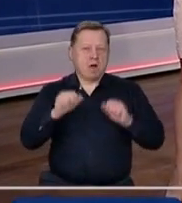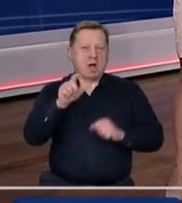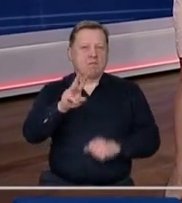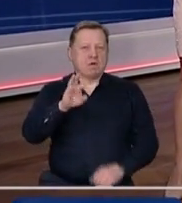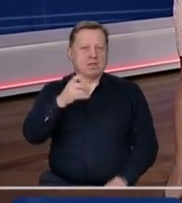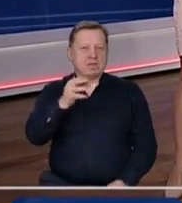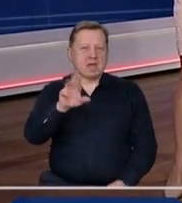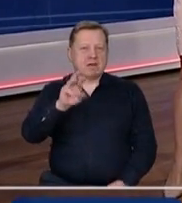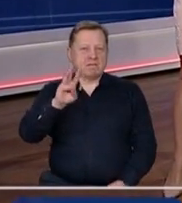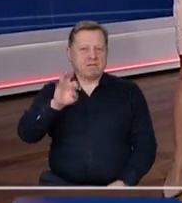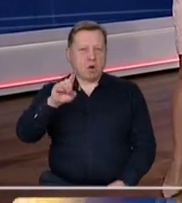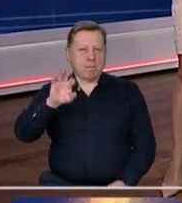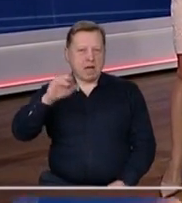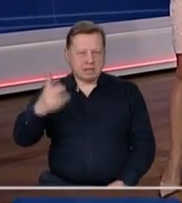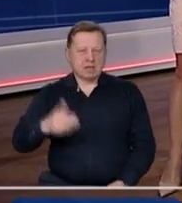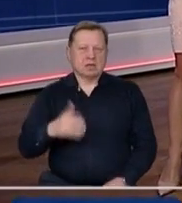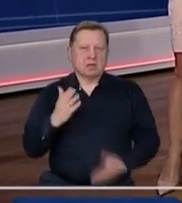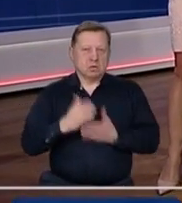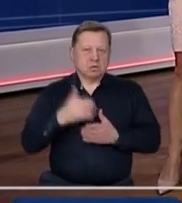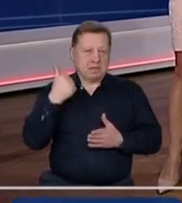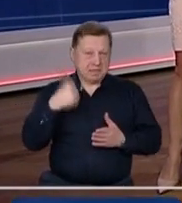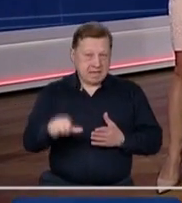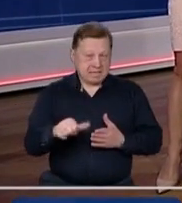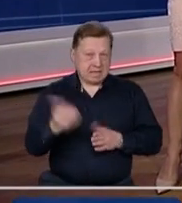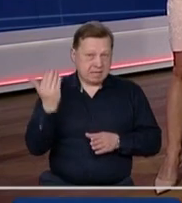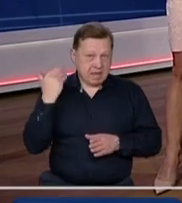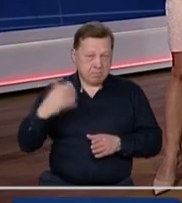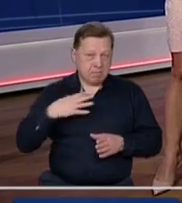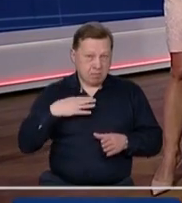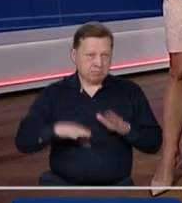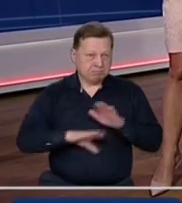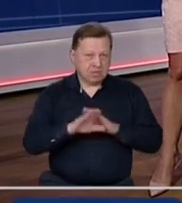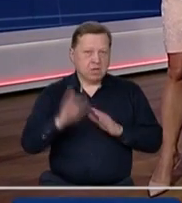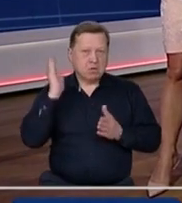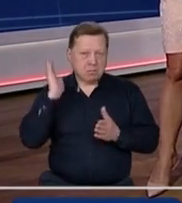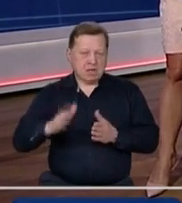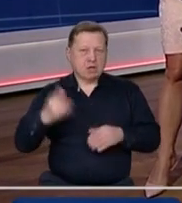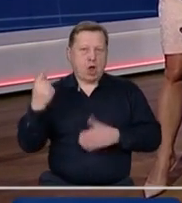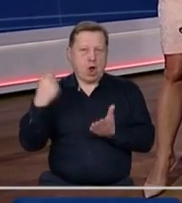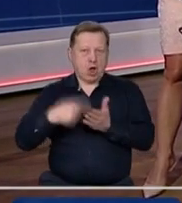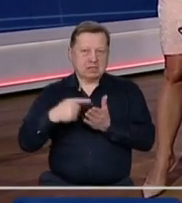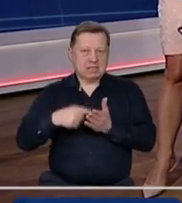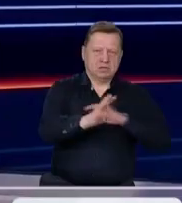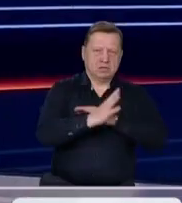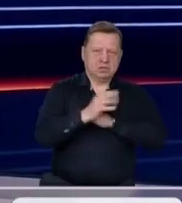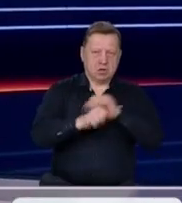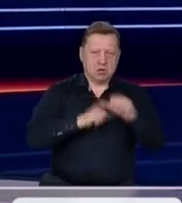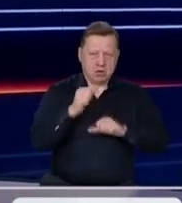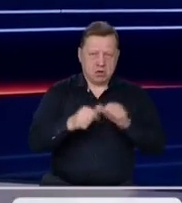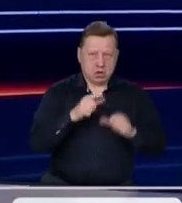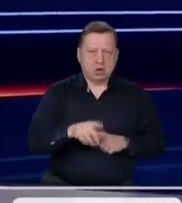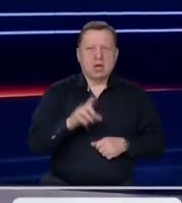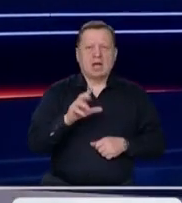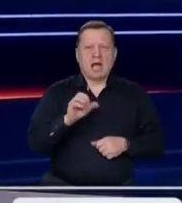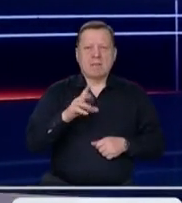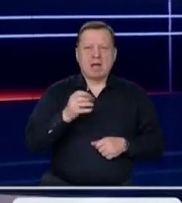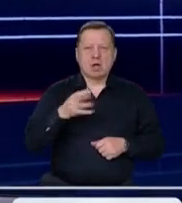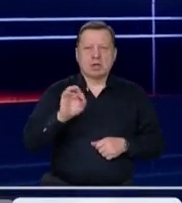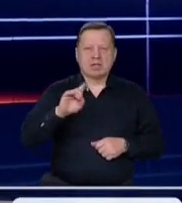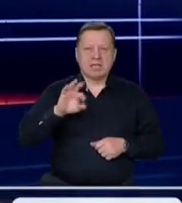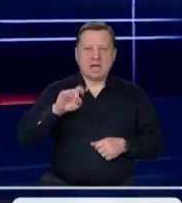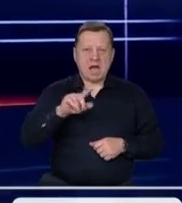Woman minął nieco ponad tydzień, a twórcy już zapowiedzieli powstanie ostatniej części trylogii. Cameron Diaz wszedł do